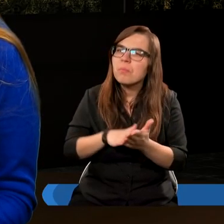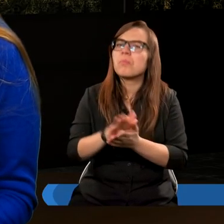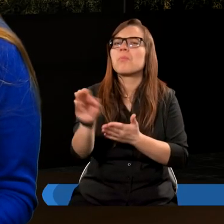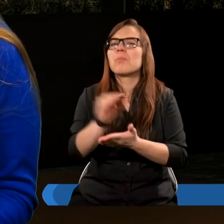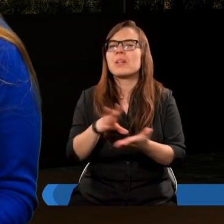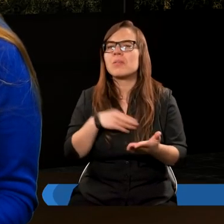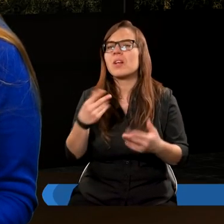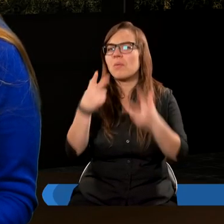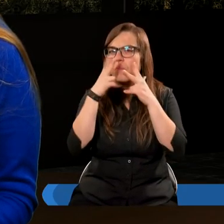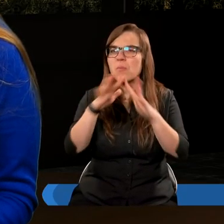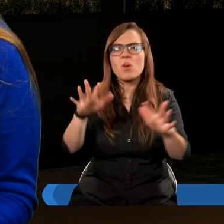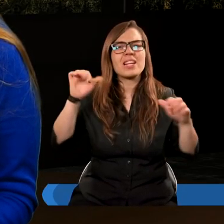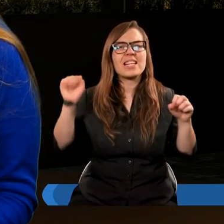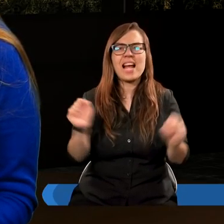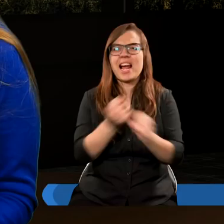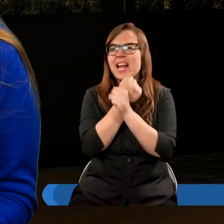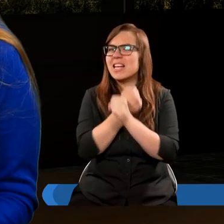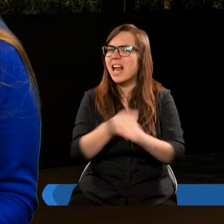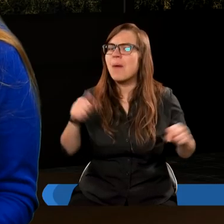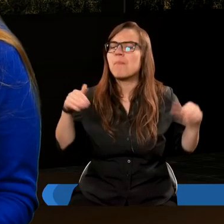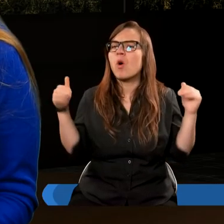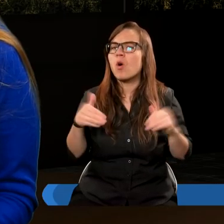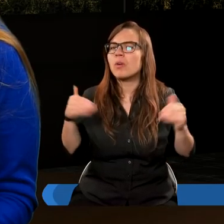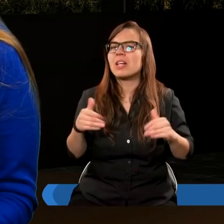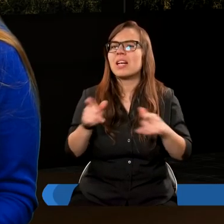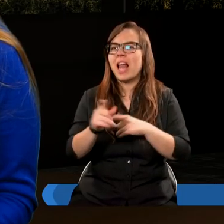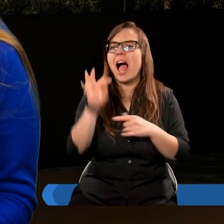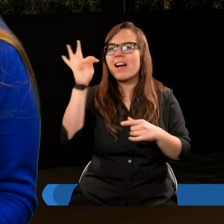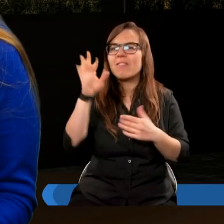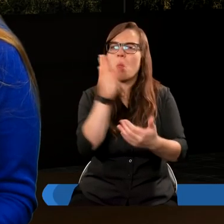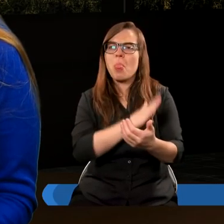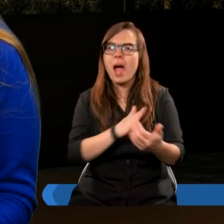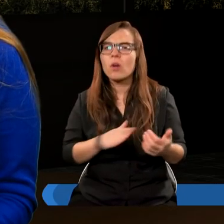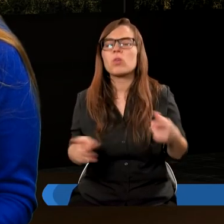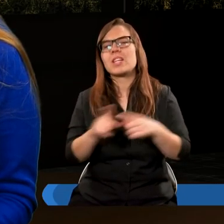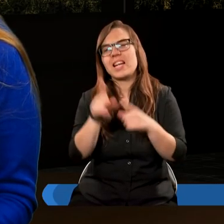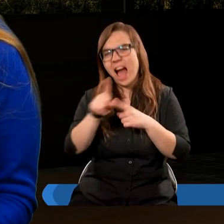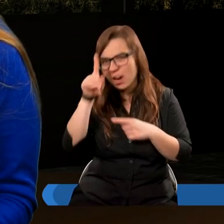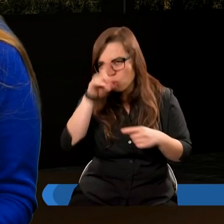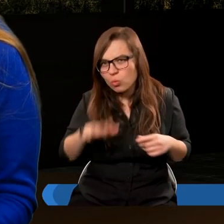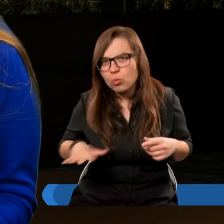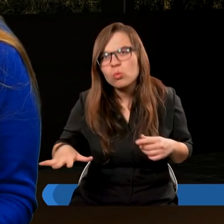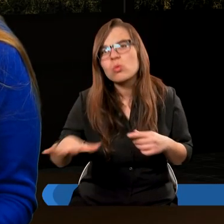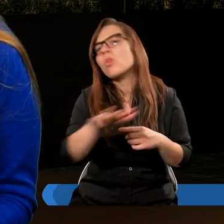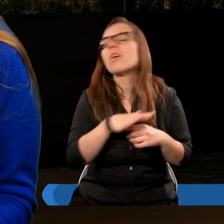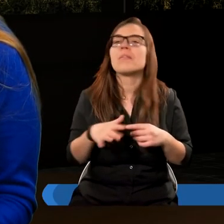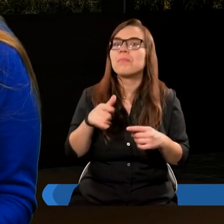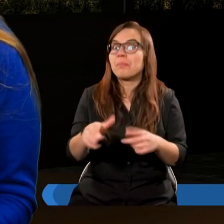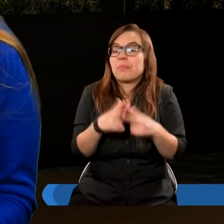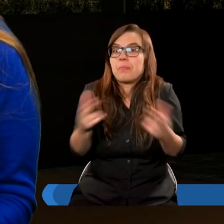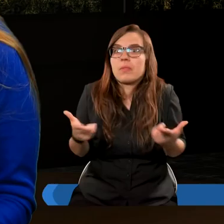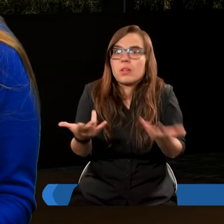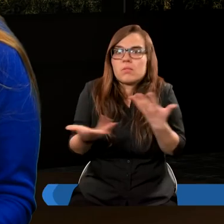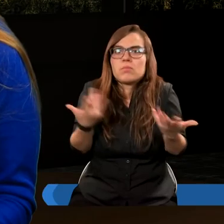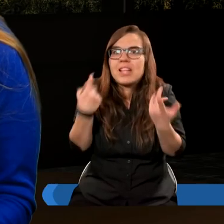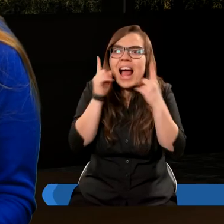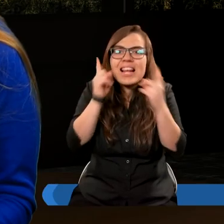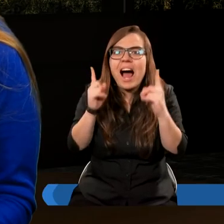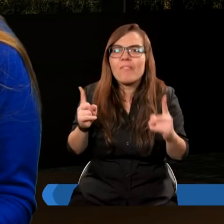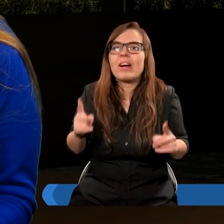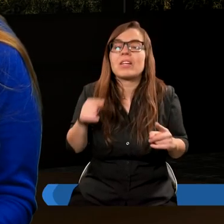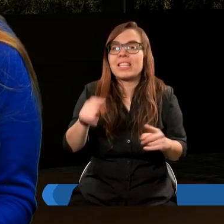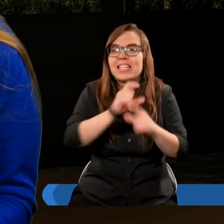Biblii okazywał niesamowitą miłość dla swojego narodu i w ogóle dla ludzkości. Mówiała, że do tej pory tego wcześniej nie zauważała, chociaż